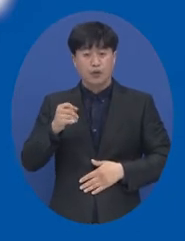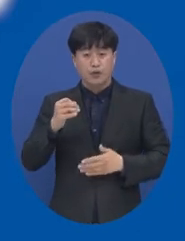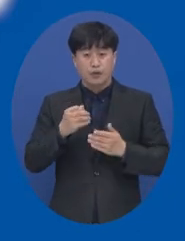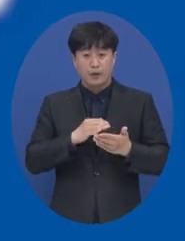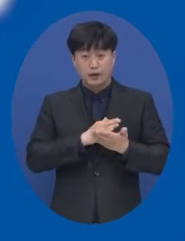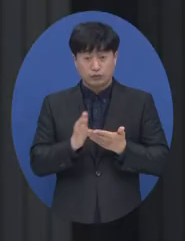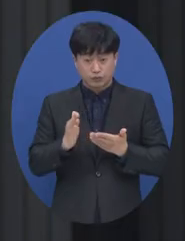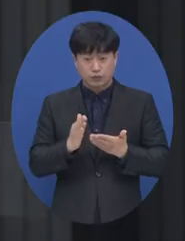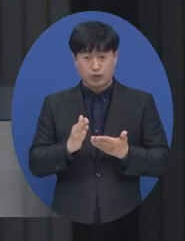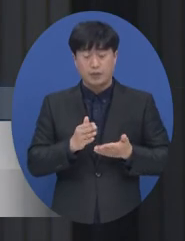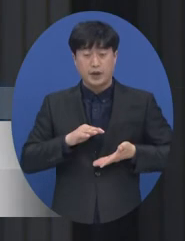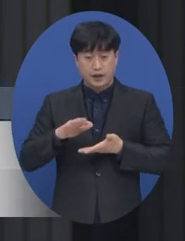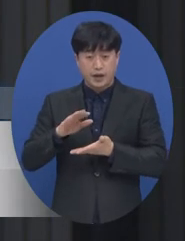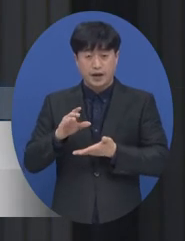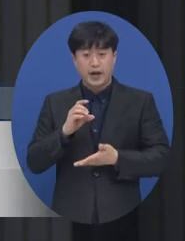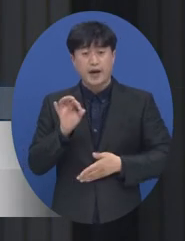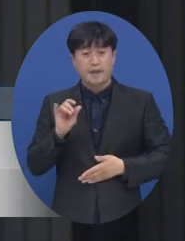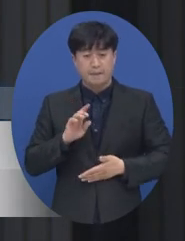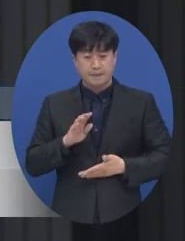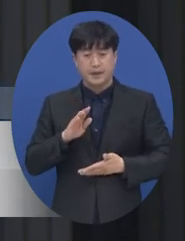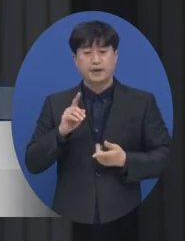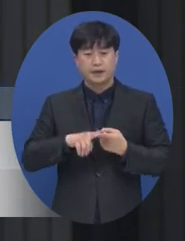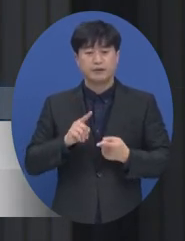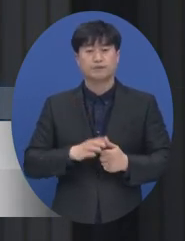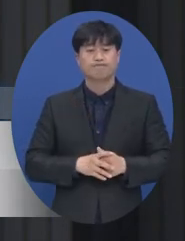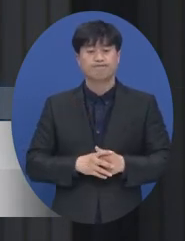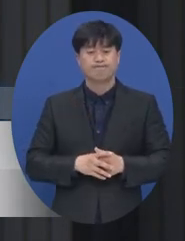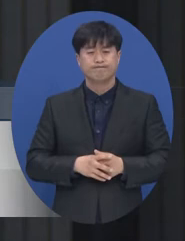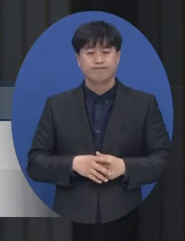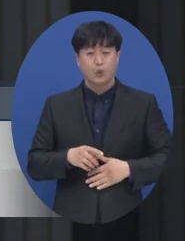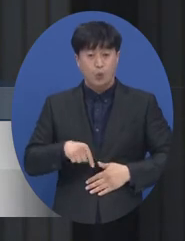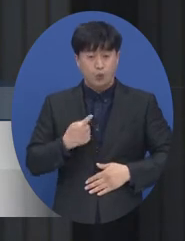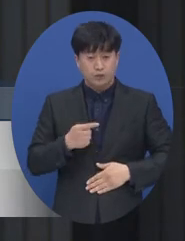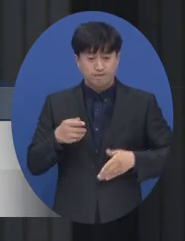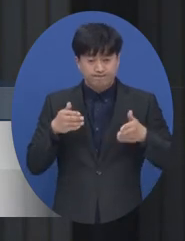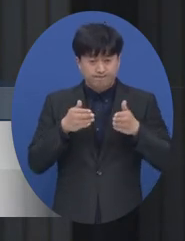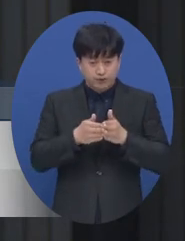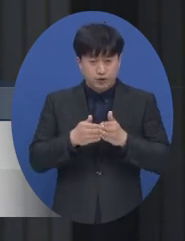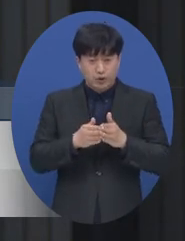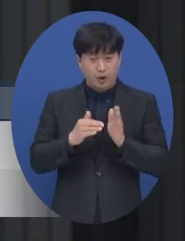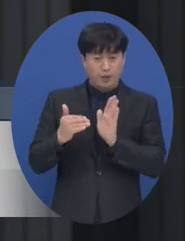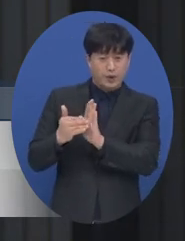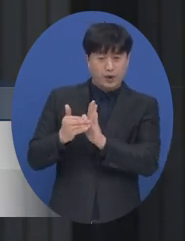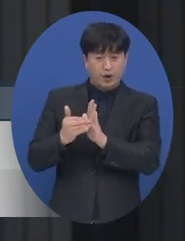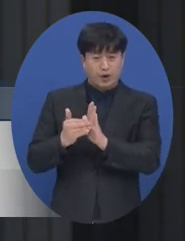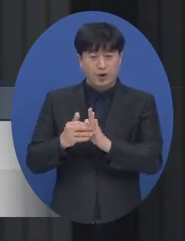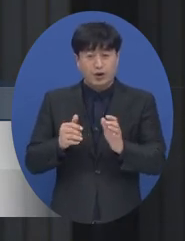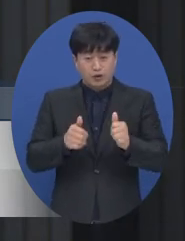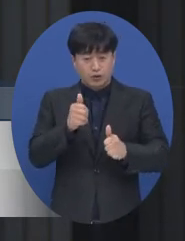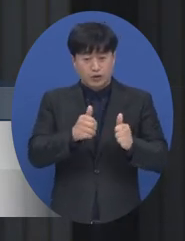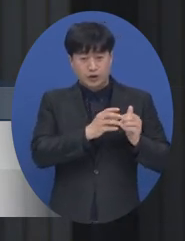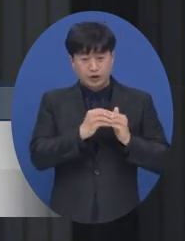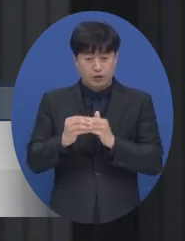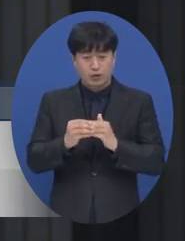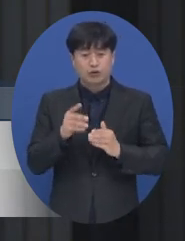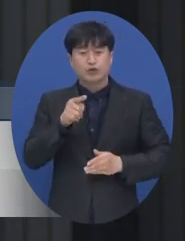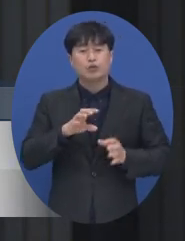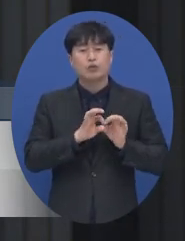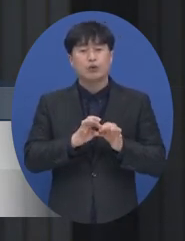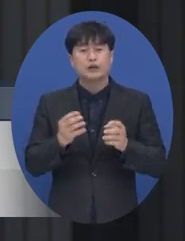제시했습니다. 독점에 대한 견제와 건전한 경쟁의 유도, 그다음에 이를 통한 일자리 창출로 도민의